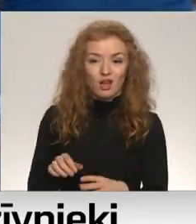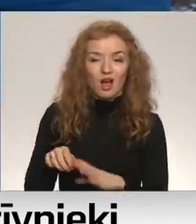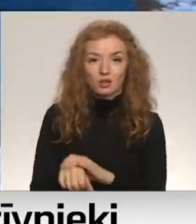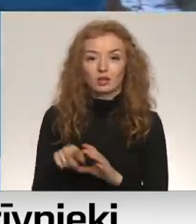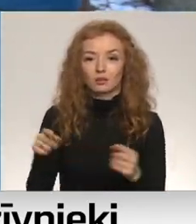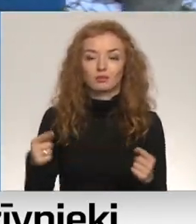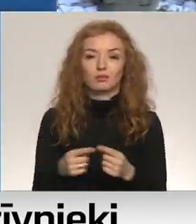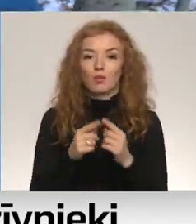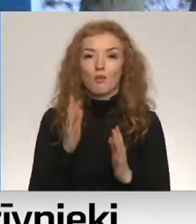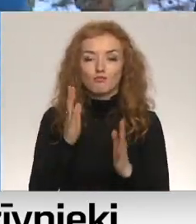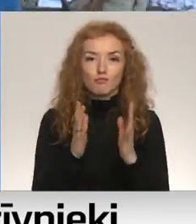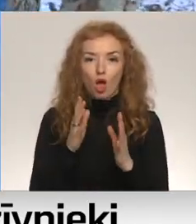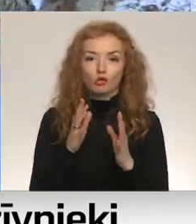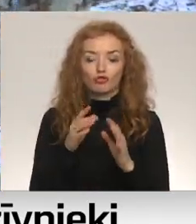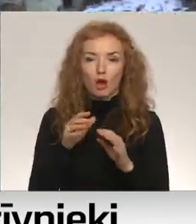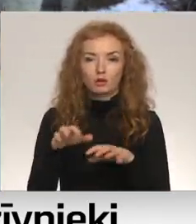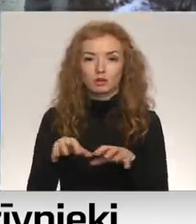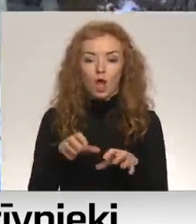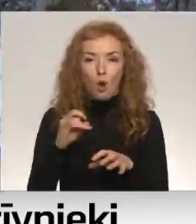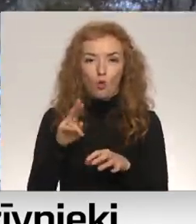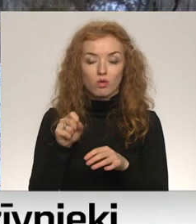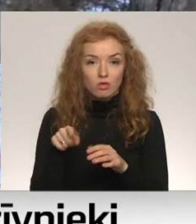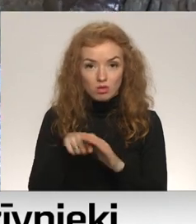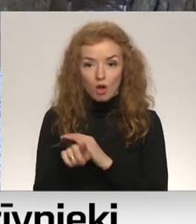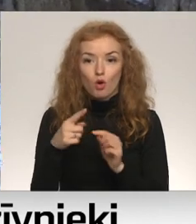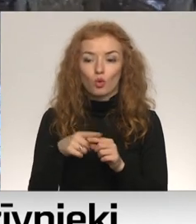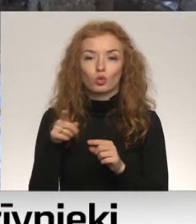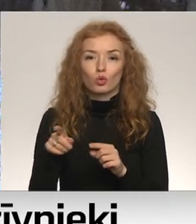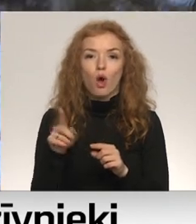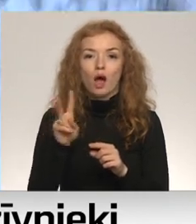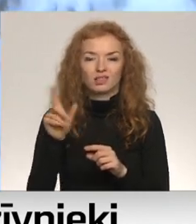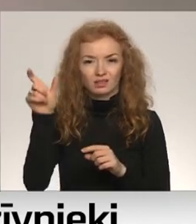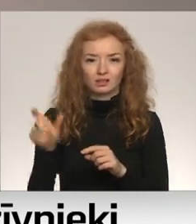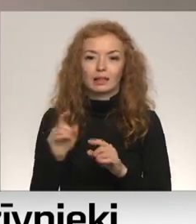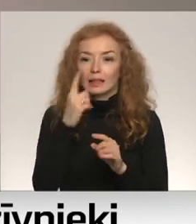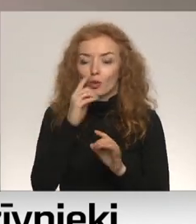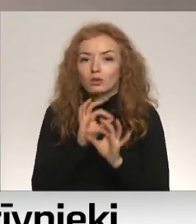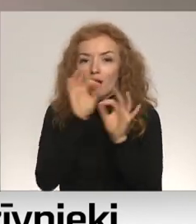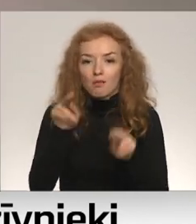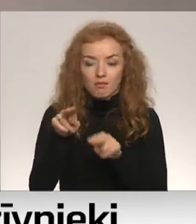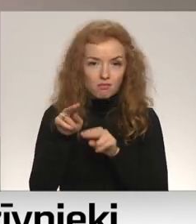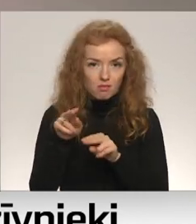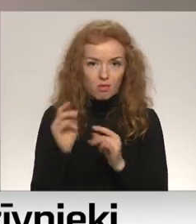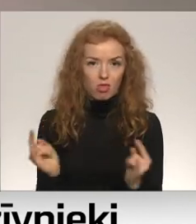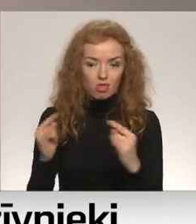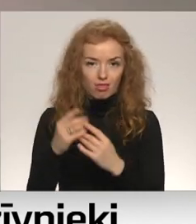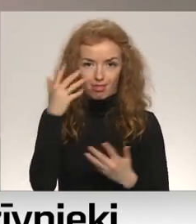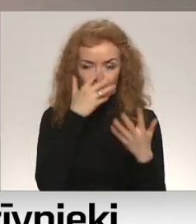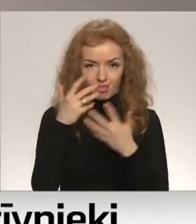paredzēts meža caunas medīšanai. To uzstādīs visticamāk iesācējs amatieris. Šāda tipa kāju